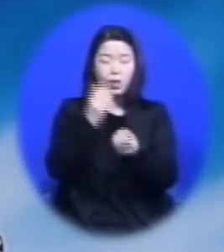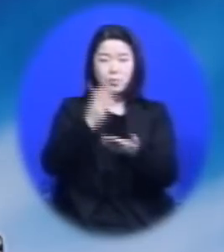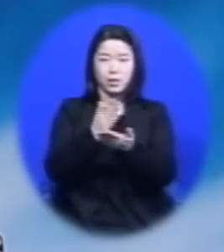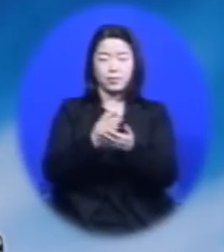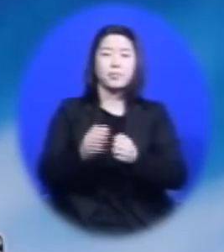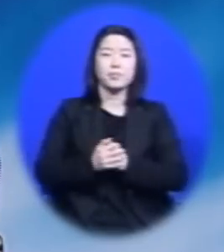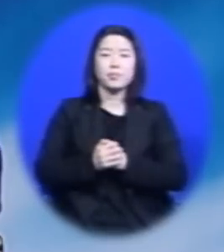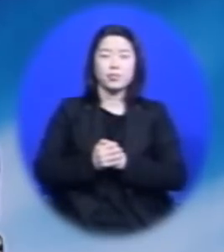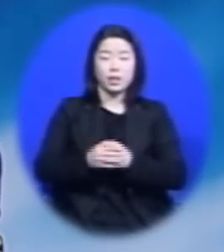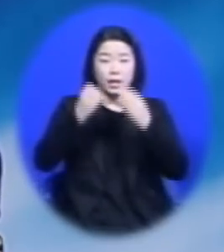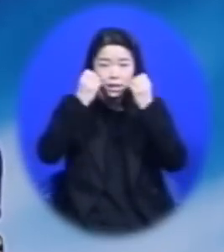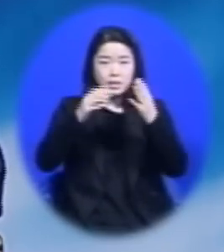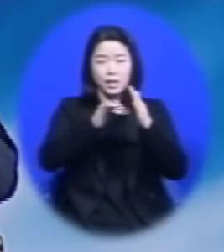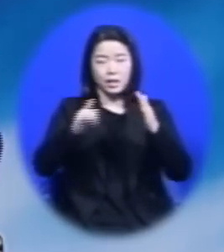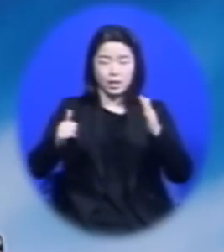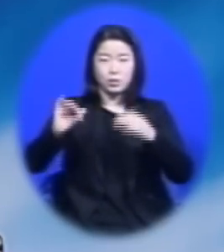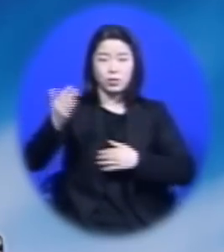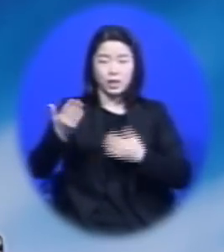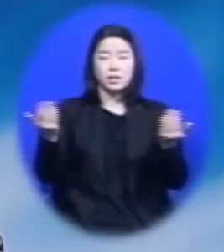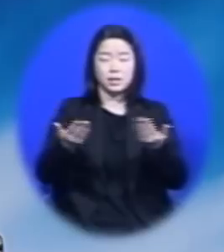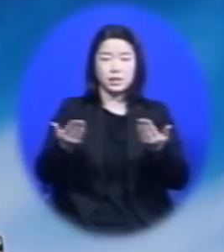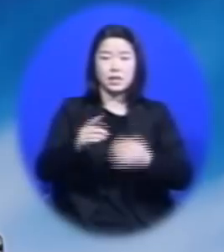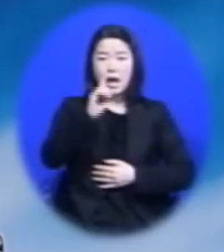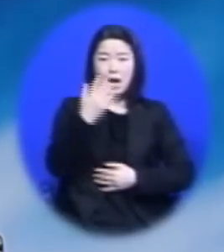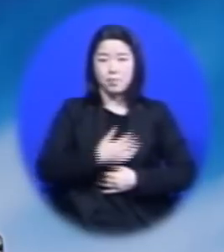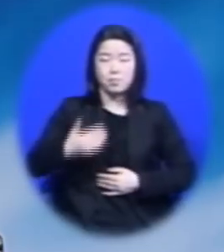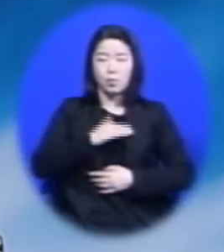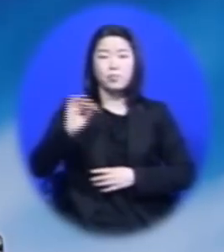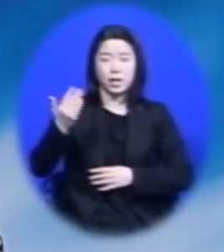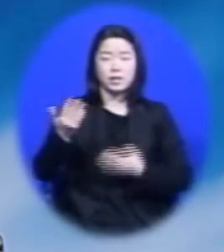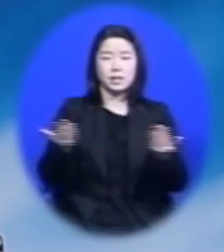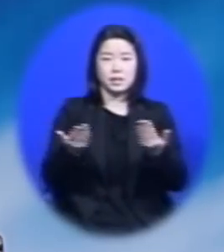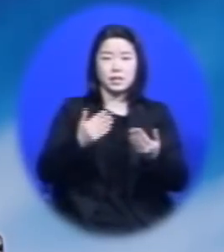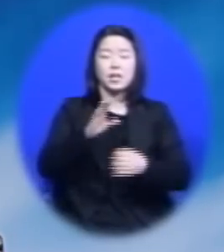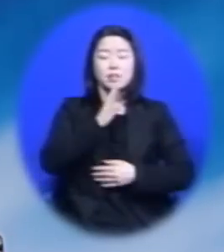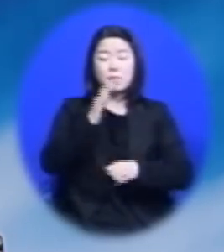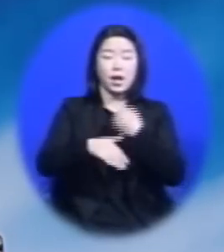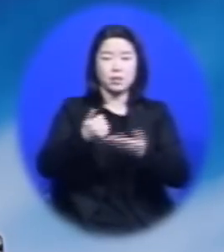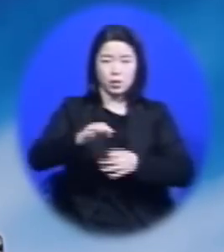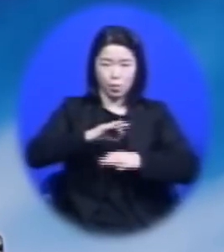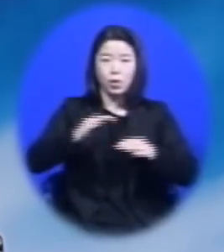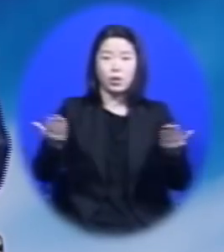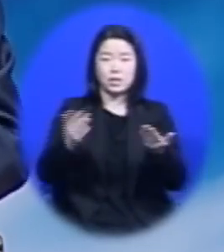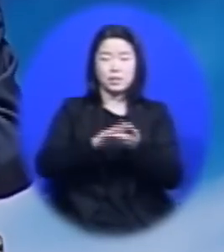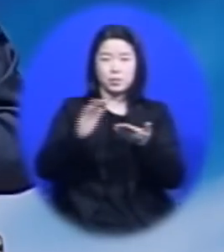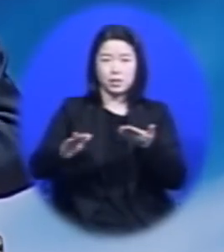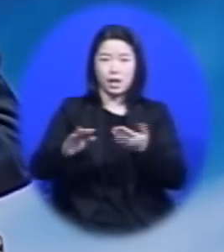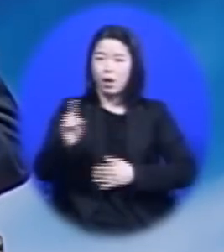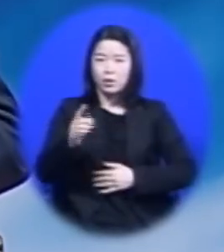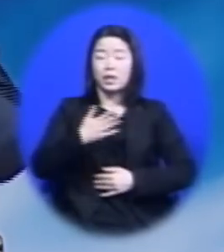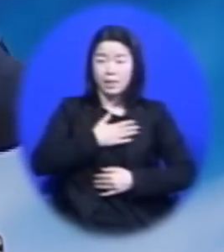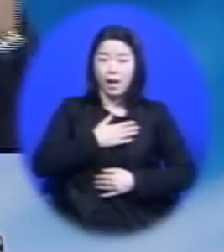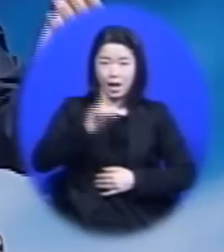그 새가족 되는 일은 한 몸 되는 일은 정말 하나님의 놀 일이에요 어떻게 나